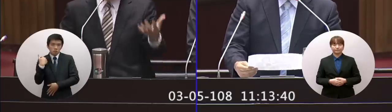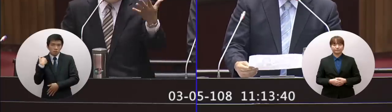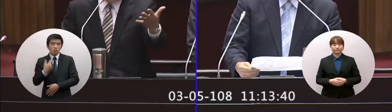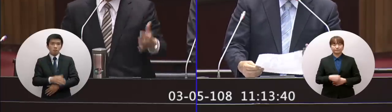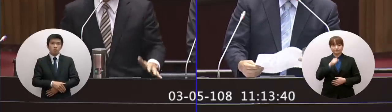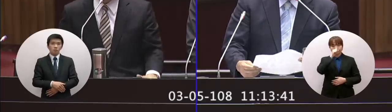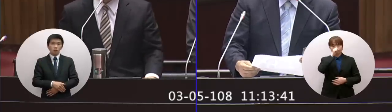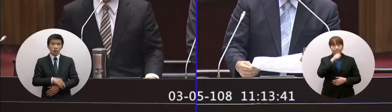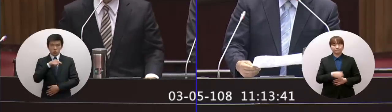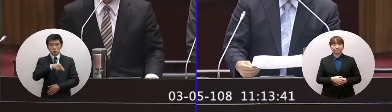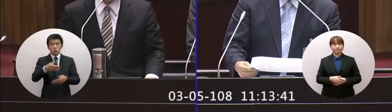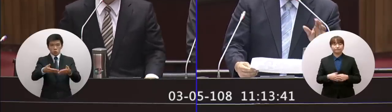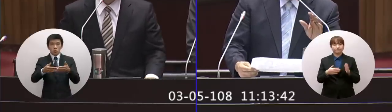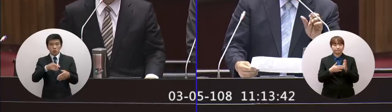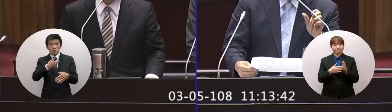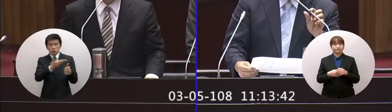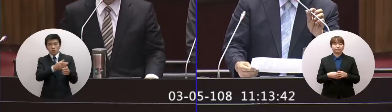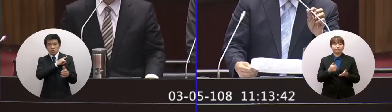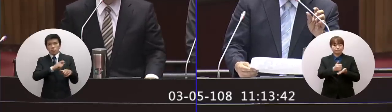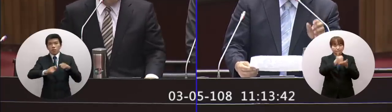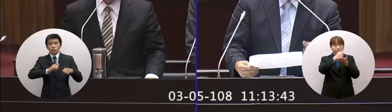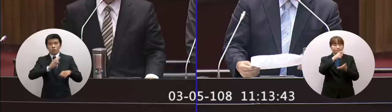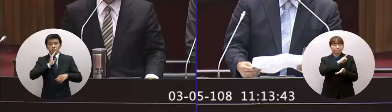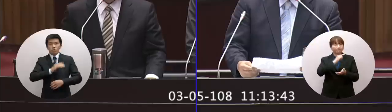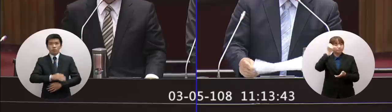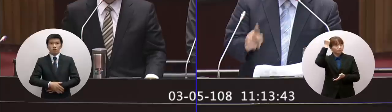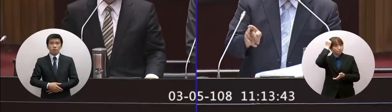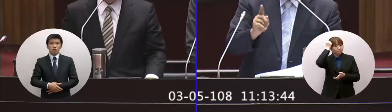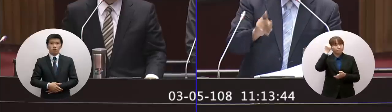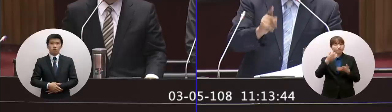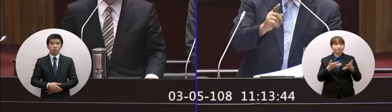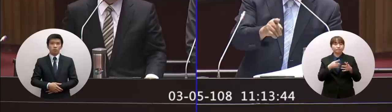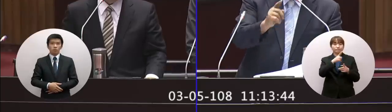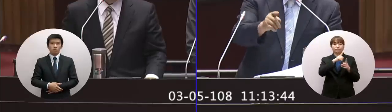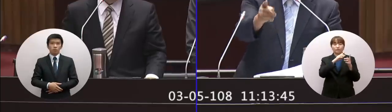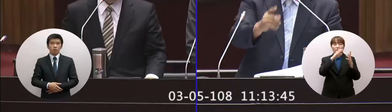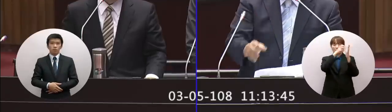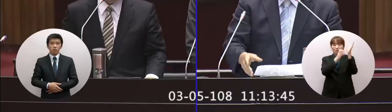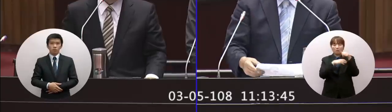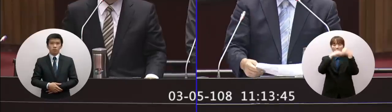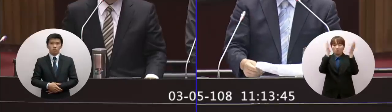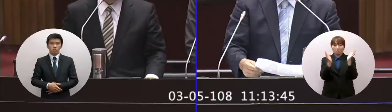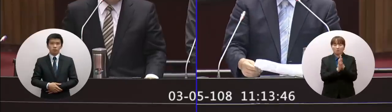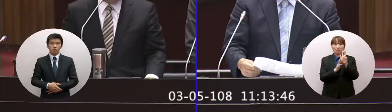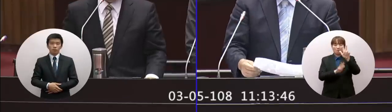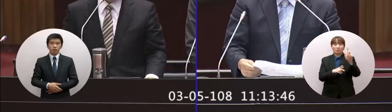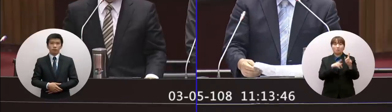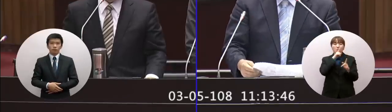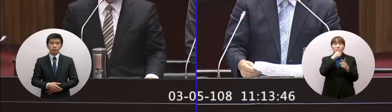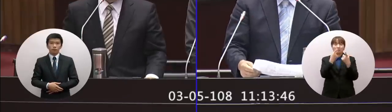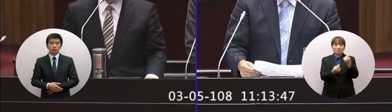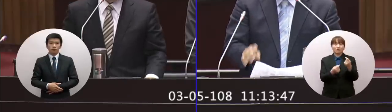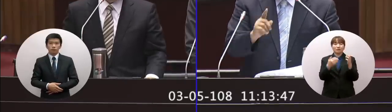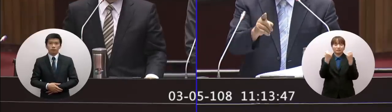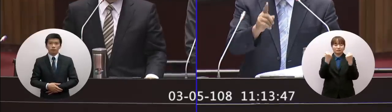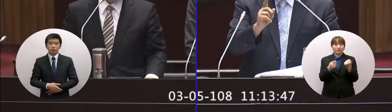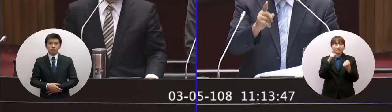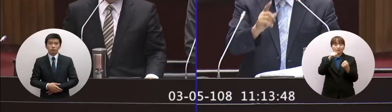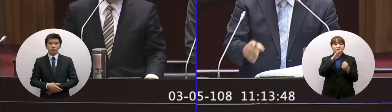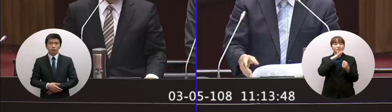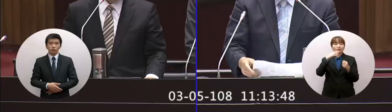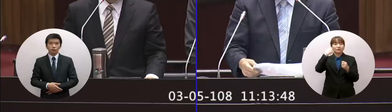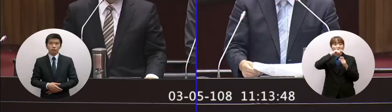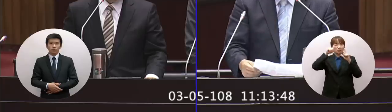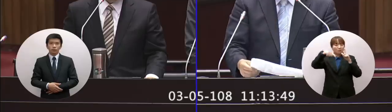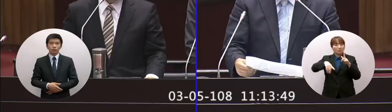地，这才是真正的。 我非常佩服院长的记忆力哈，你一字不漏，从头讲到尾，跟在都兰的宣告